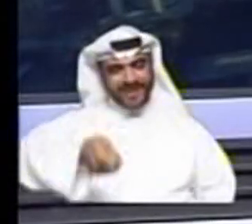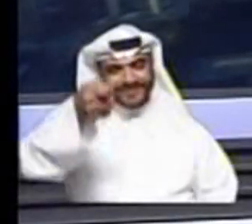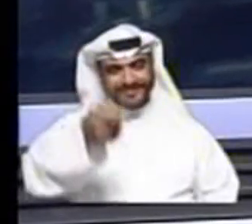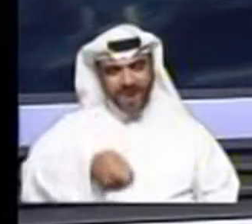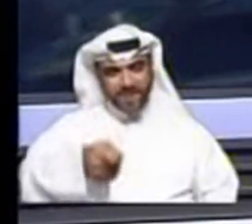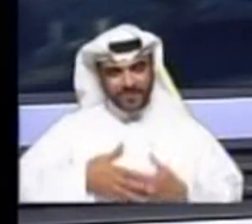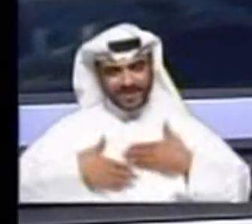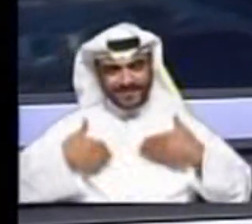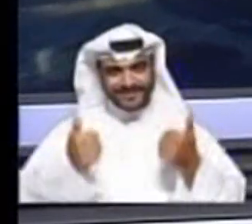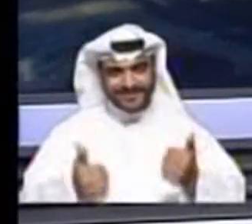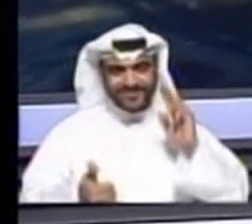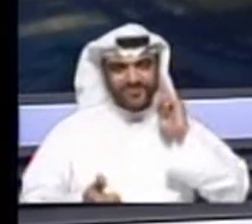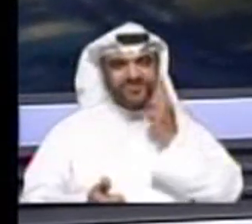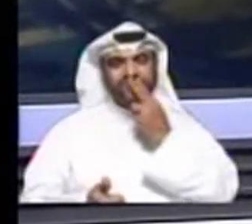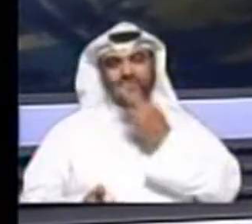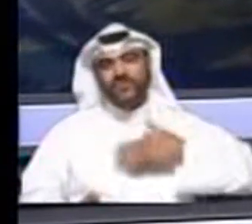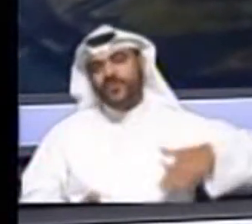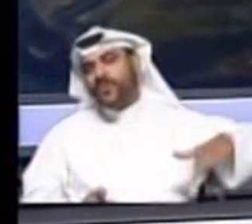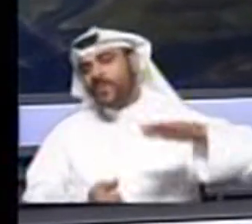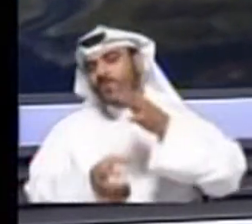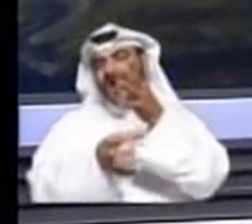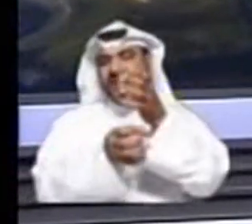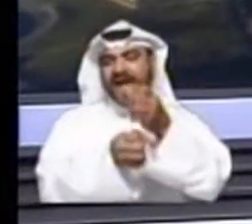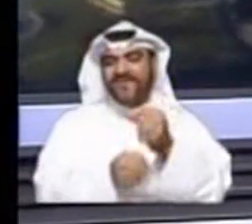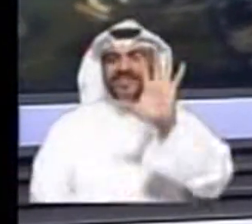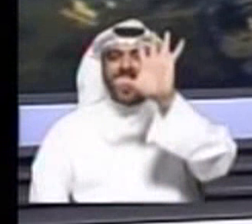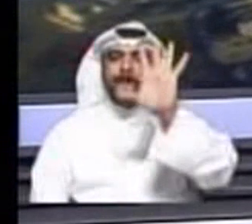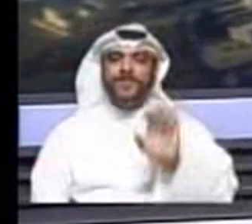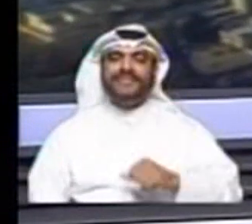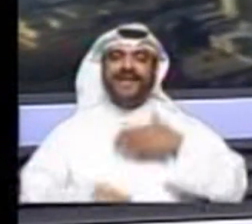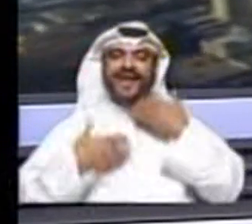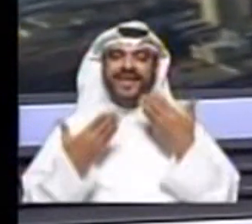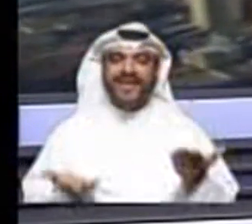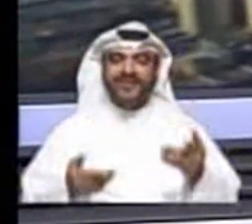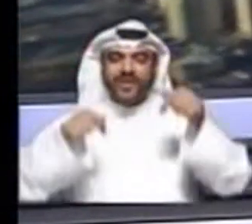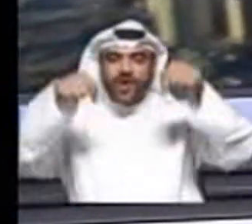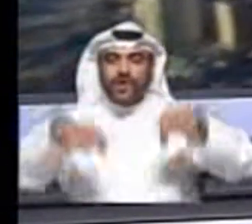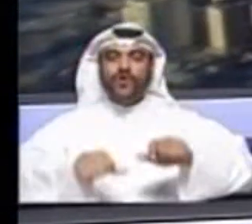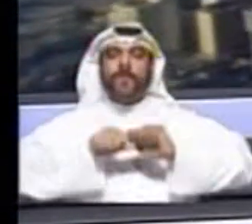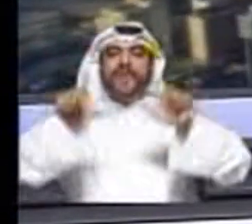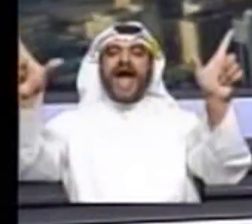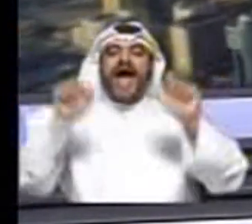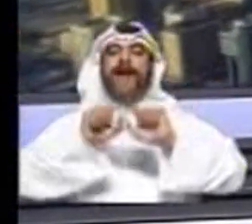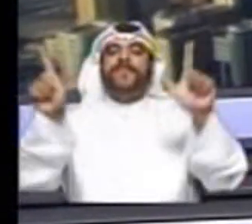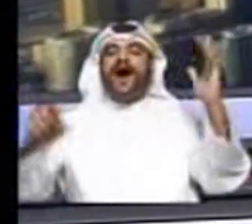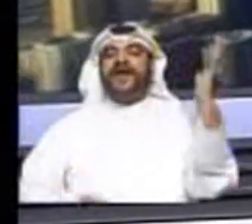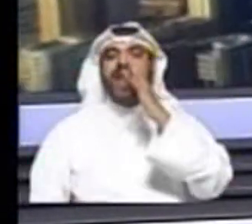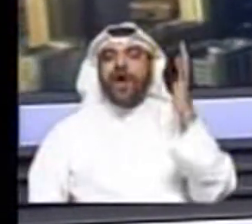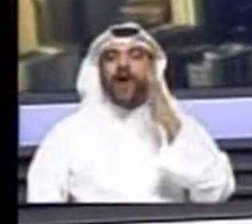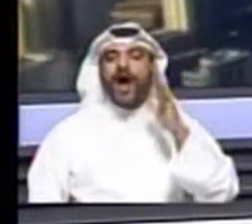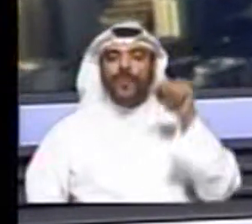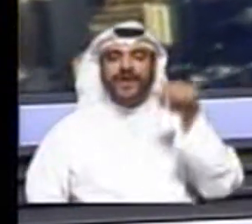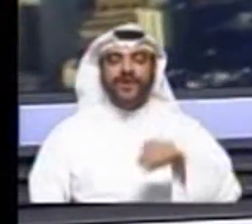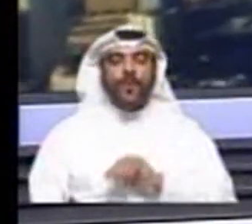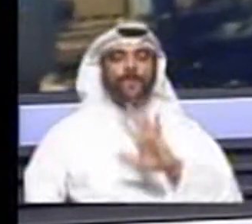أسعد الله أوقاتكم أعزائي المشاهدين. الأجواء الحالية أجواء معتدلة تميل إلى الدفء، ودرجات الحرارة المسجلة على أغلب المناطق تتراوح ما بين 23